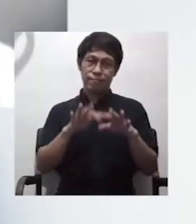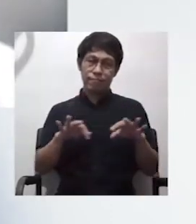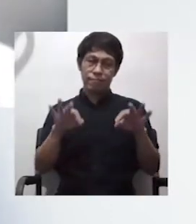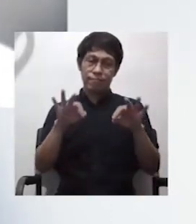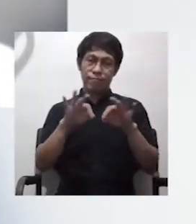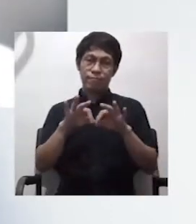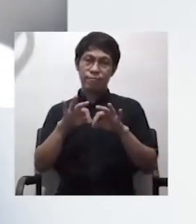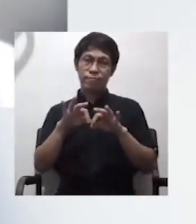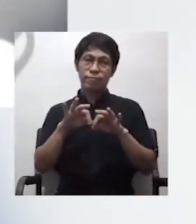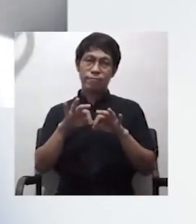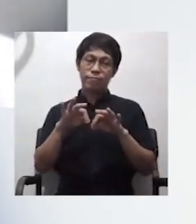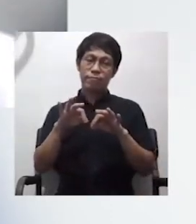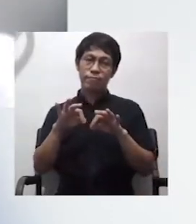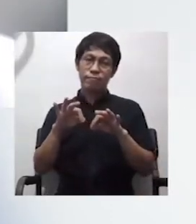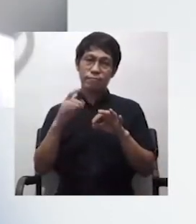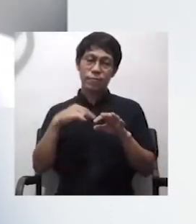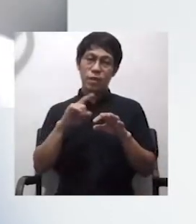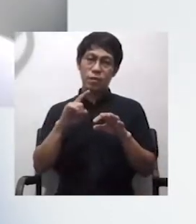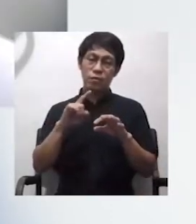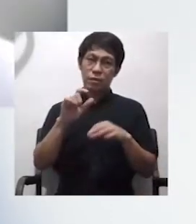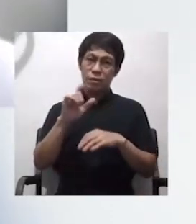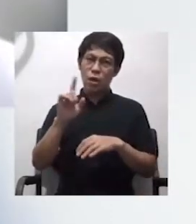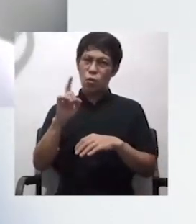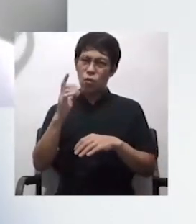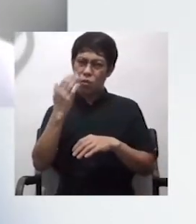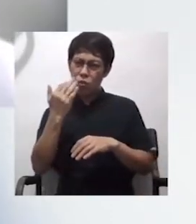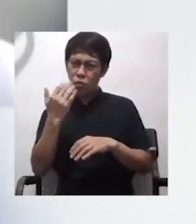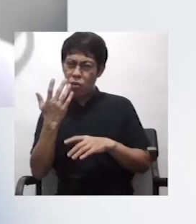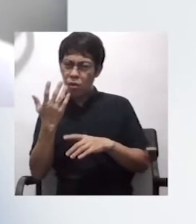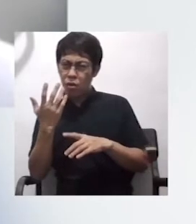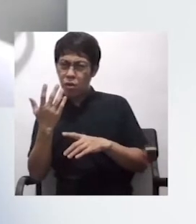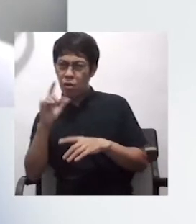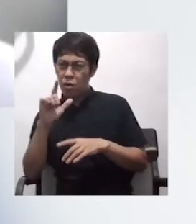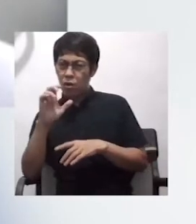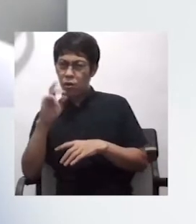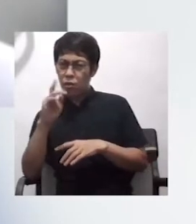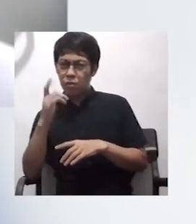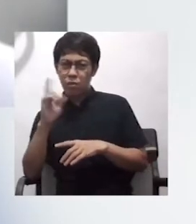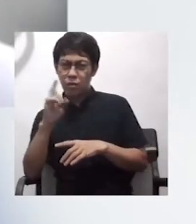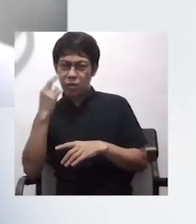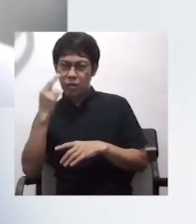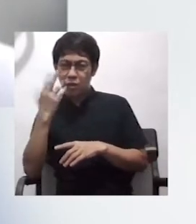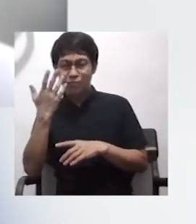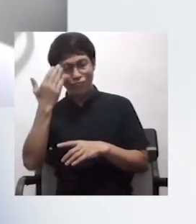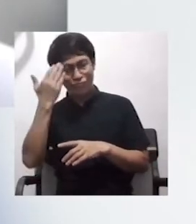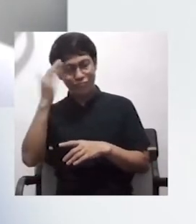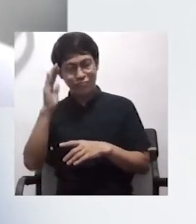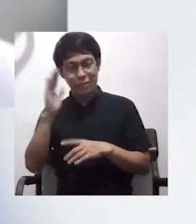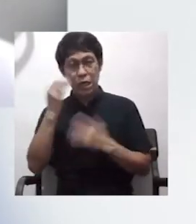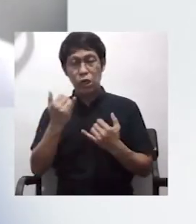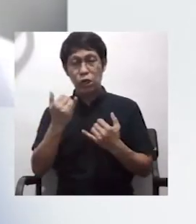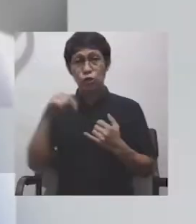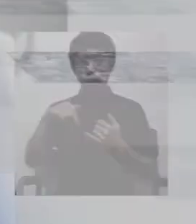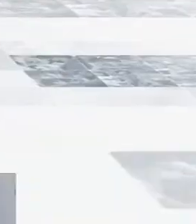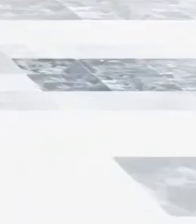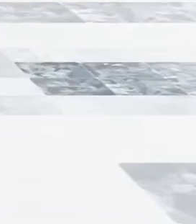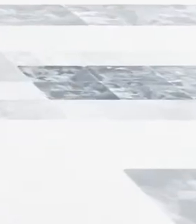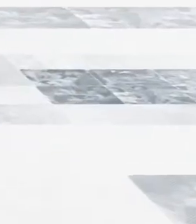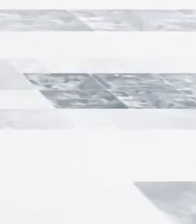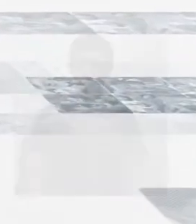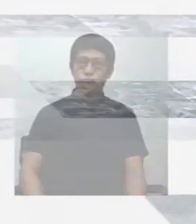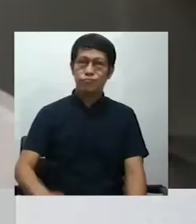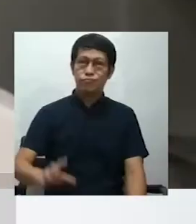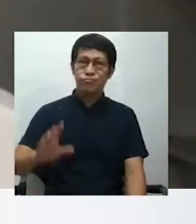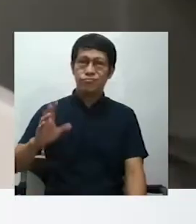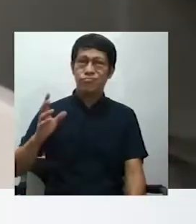healthy living. But as I've said earlier, hindi pa alam kung ano talaga ang sanhi ng pagkakaroon ng